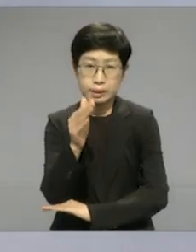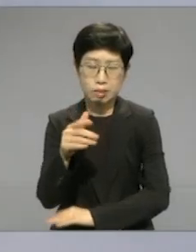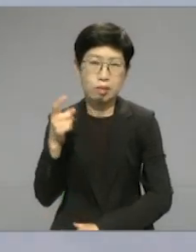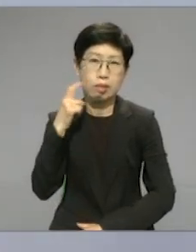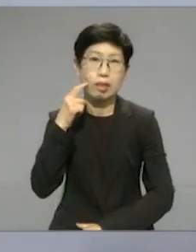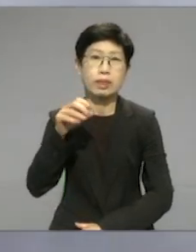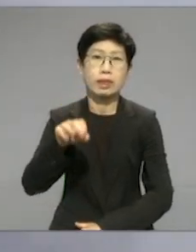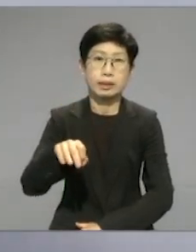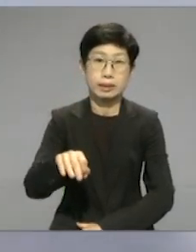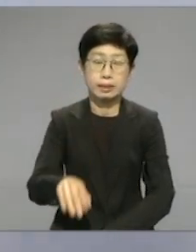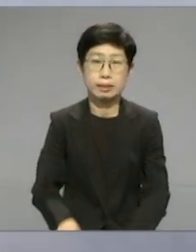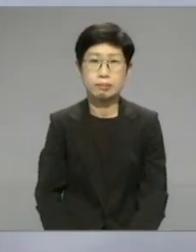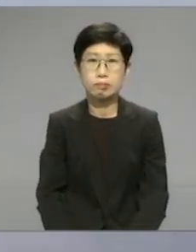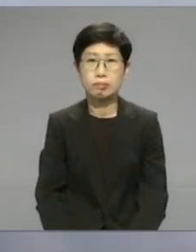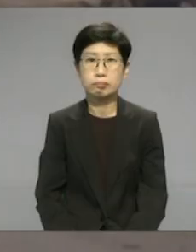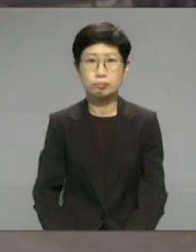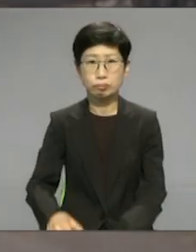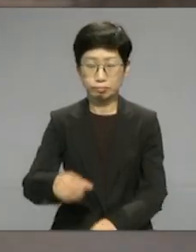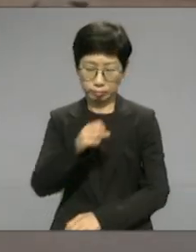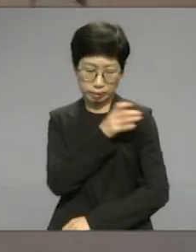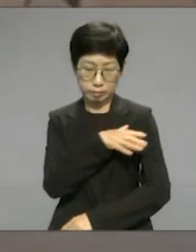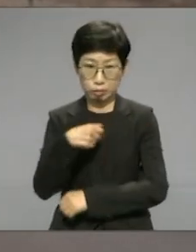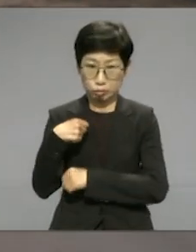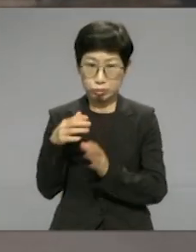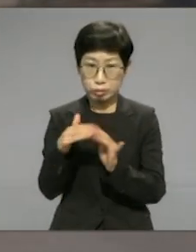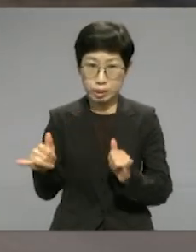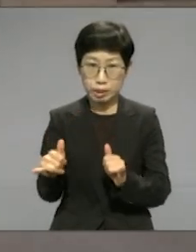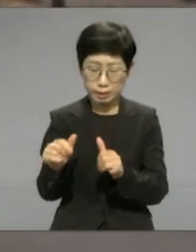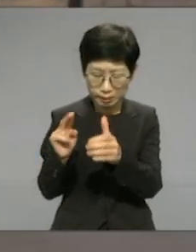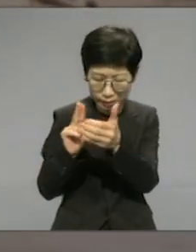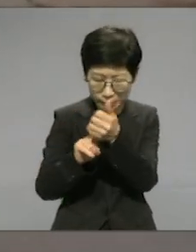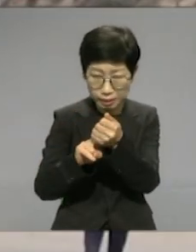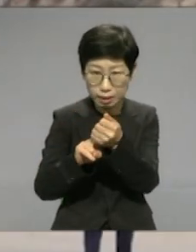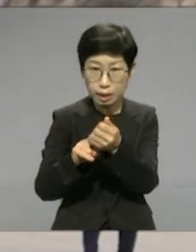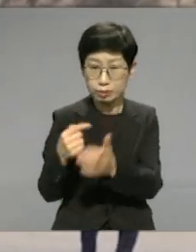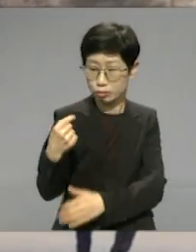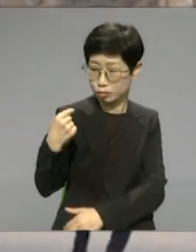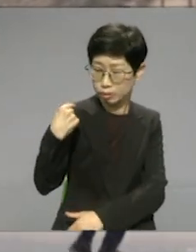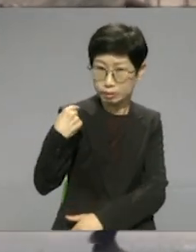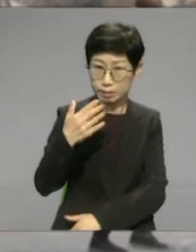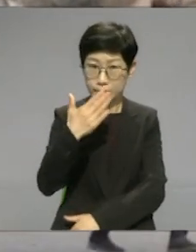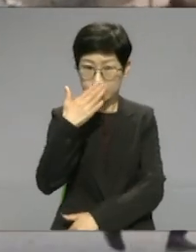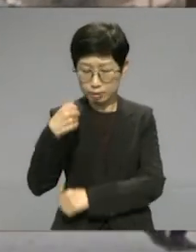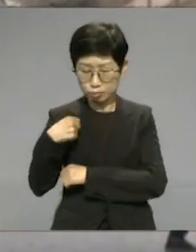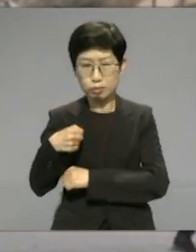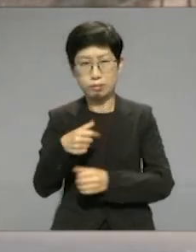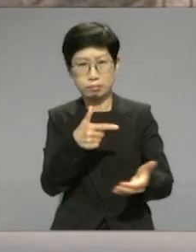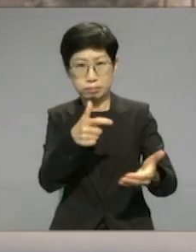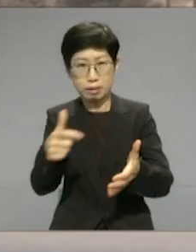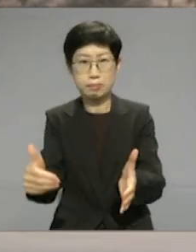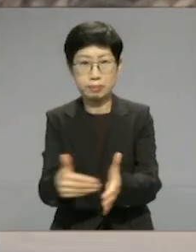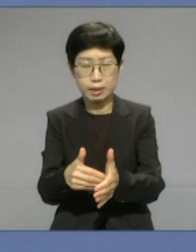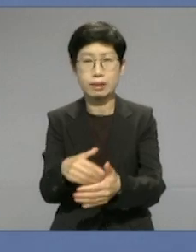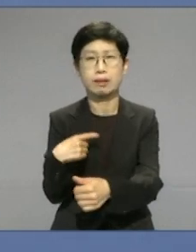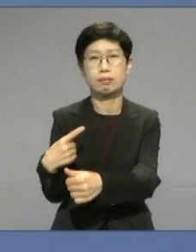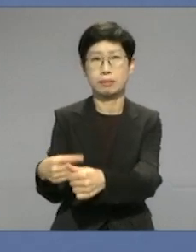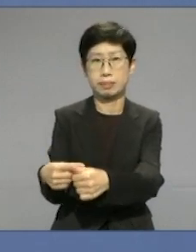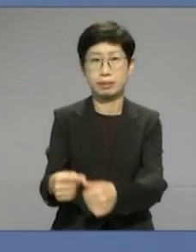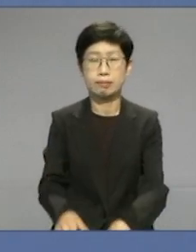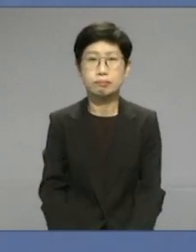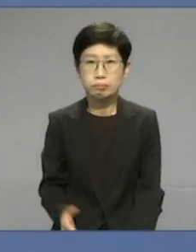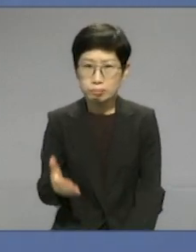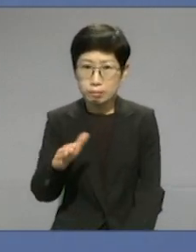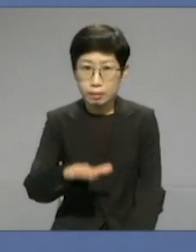뉴스라며 하마스 대원들은 의도적으로 민간인들 뒤에 숨어서 이스라엘군을 향해 총격을 가했다고 비판했습니다.